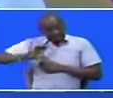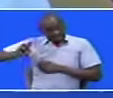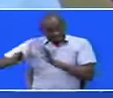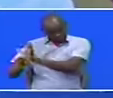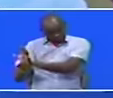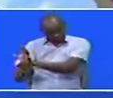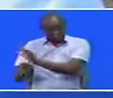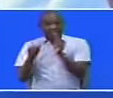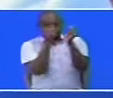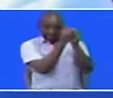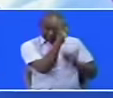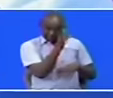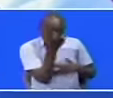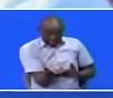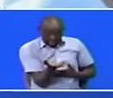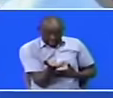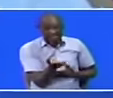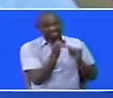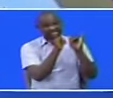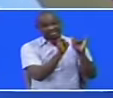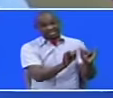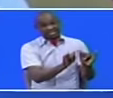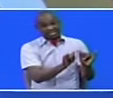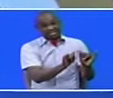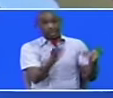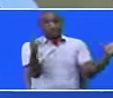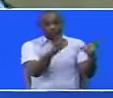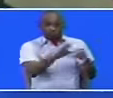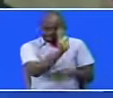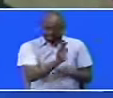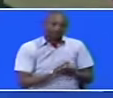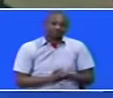county, na 10% itakaa kwa community.